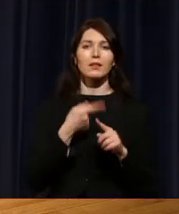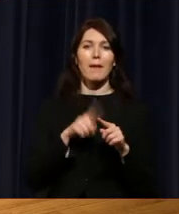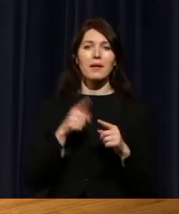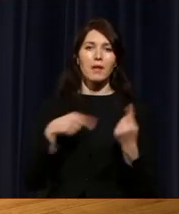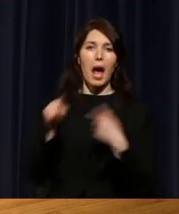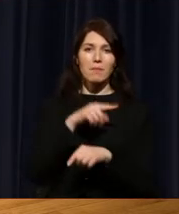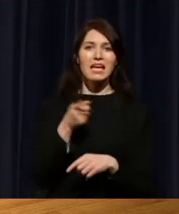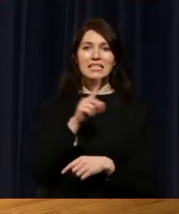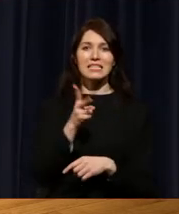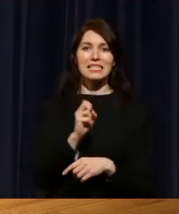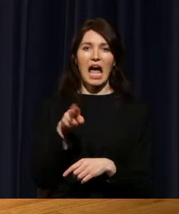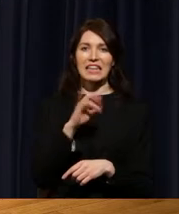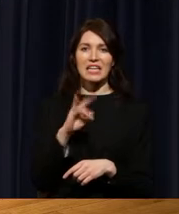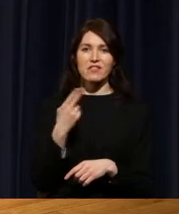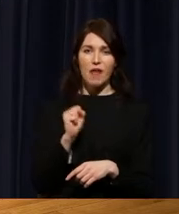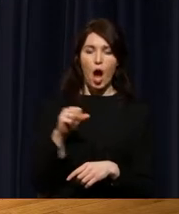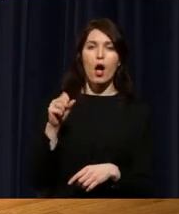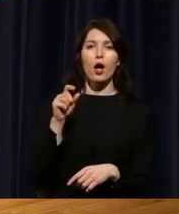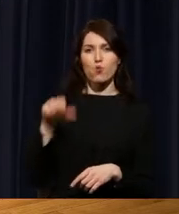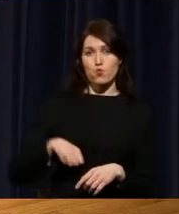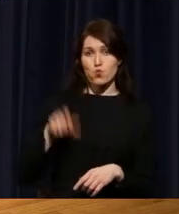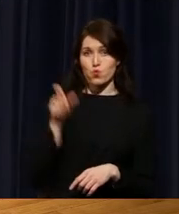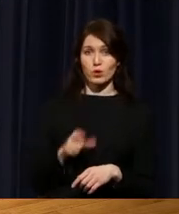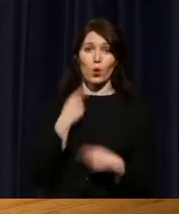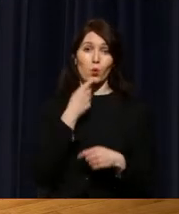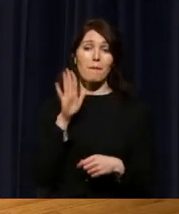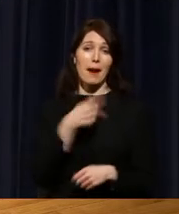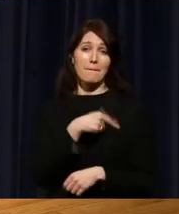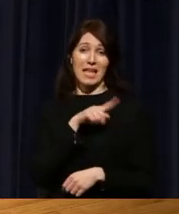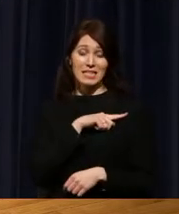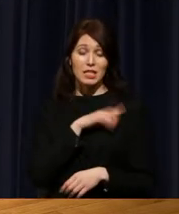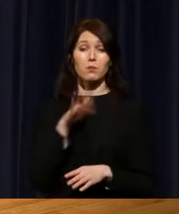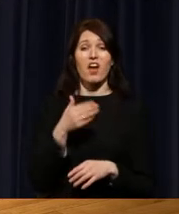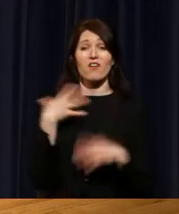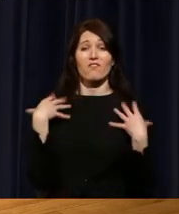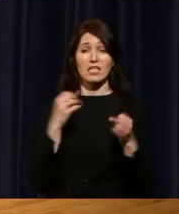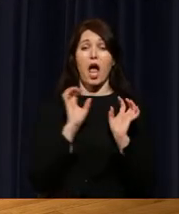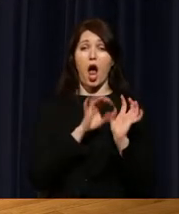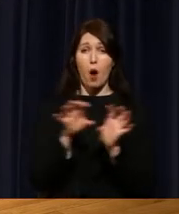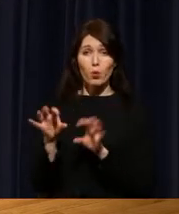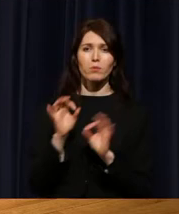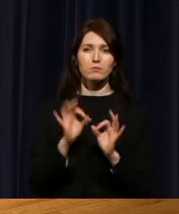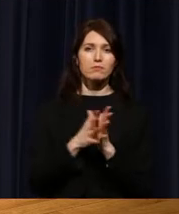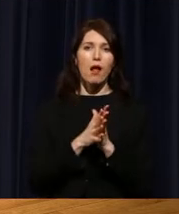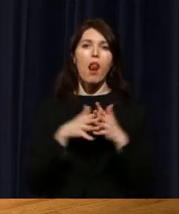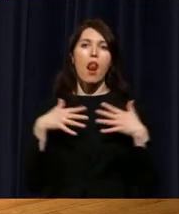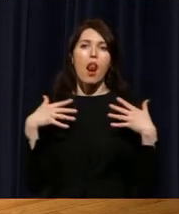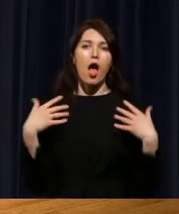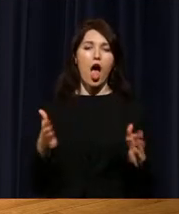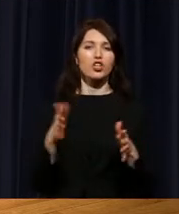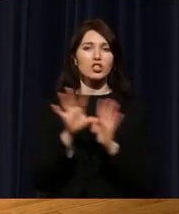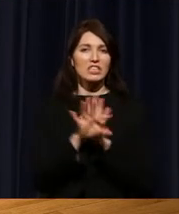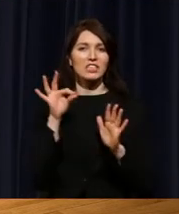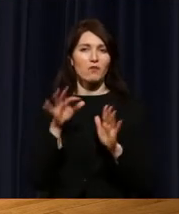aplu skatiņkungs. Savukārt, ja mēs runājam par medicīnu šobrīd tieši par veselības aprūpi, tas taču arī tāds ļoti plašs izvēles lauks,